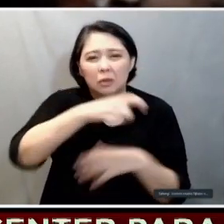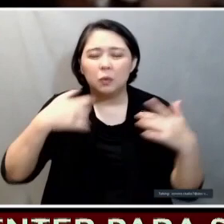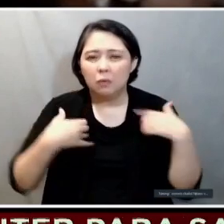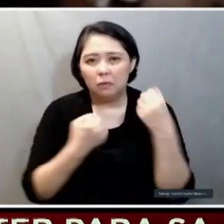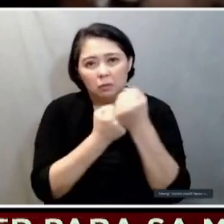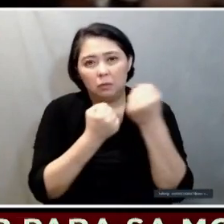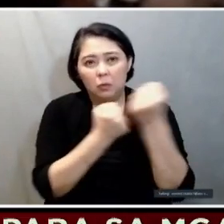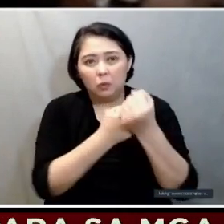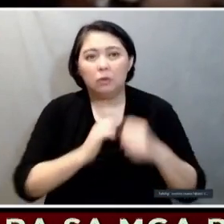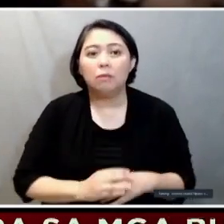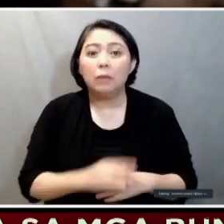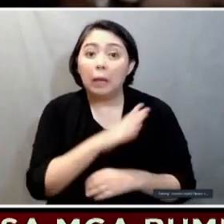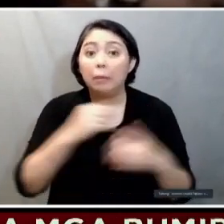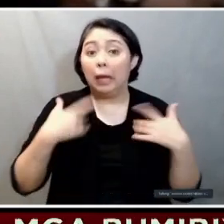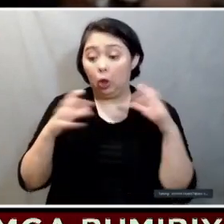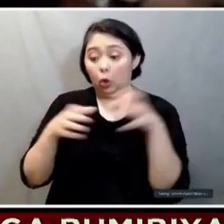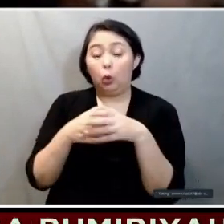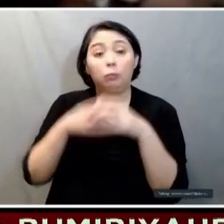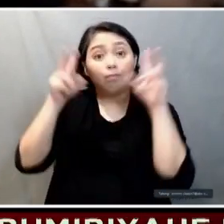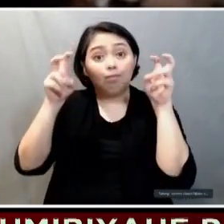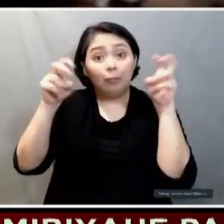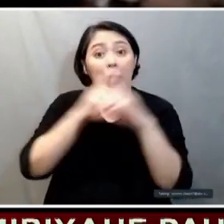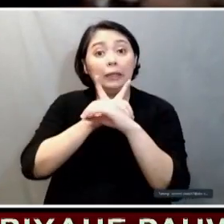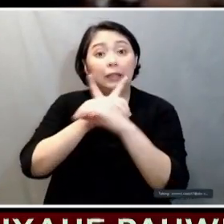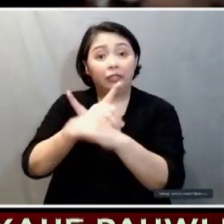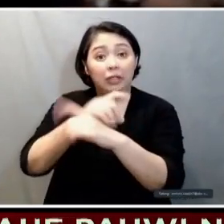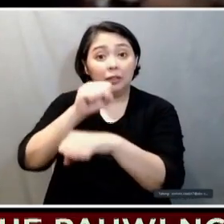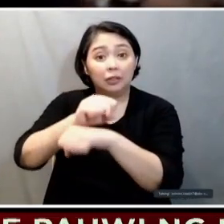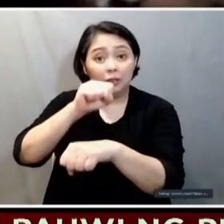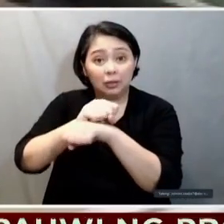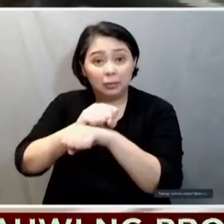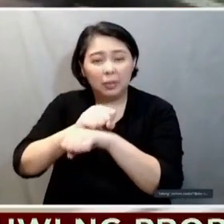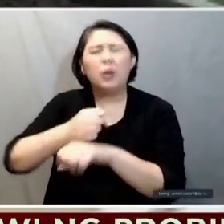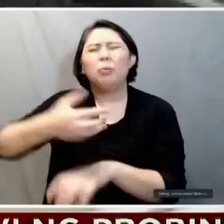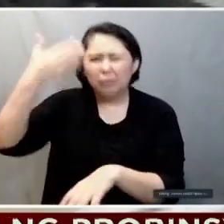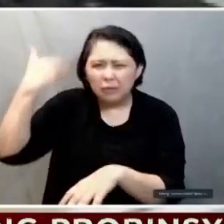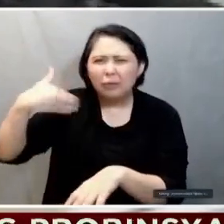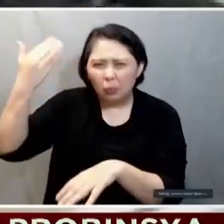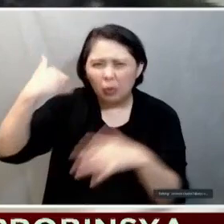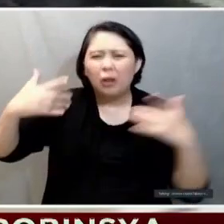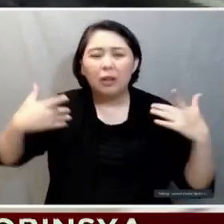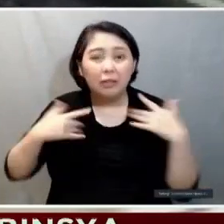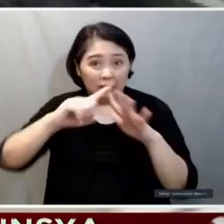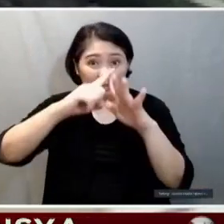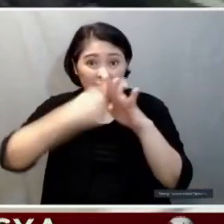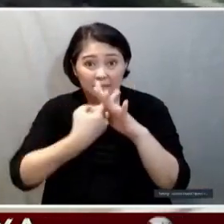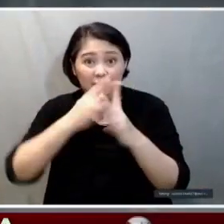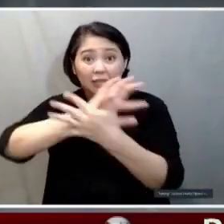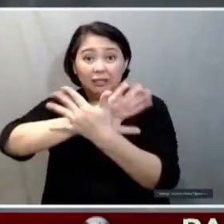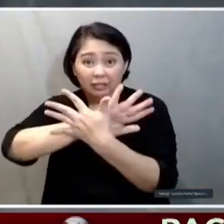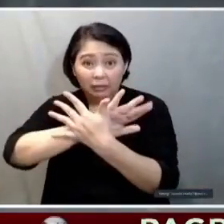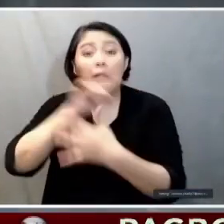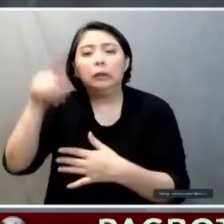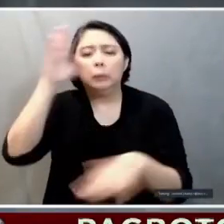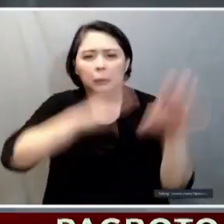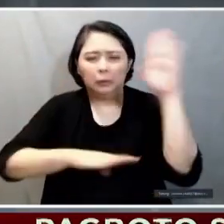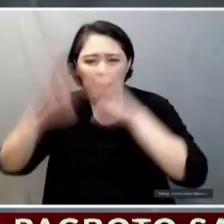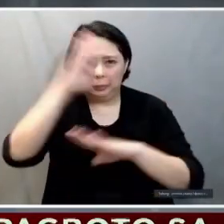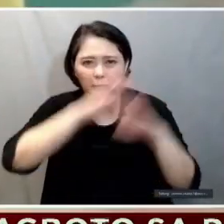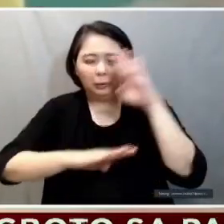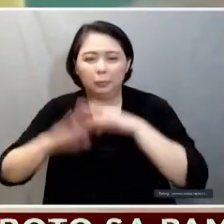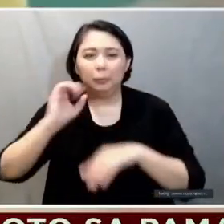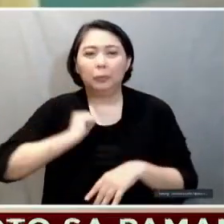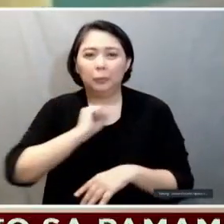Jobs, umpisa pa lang ng pandemic ay ito na ang problema ng mga manggagawa. Sang-ayon sila na dapat ponduhan ang ganitong uri ng